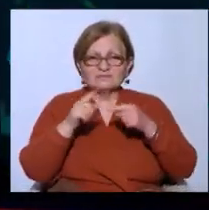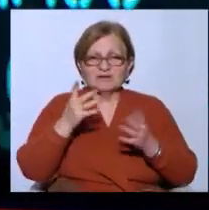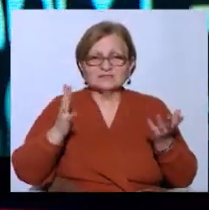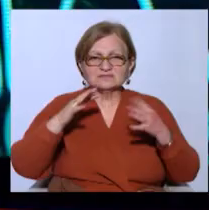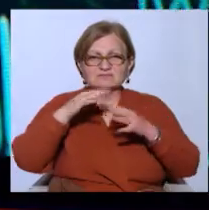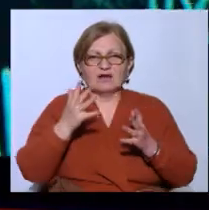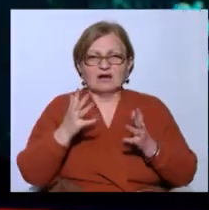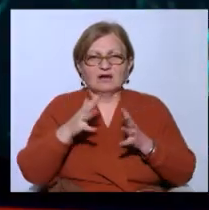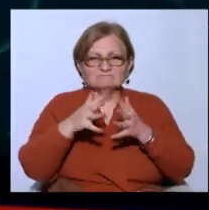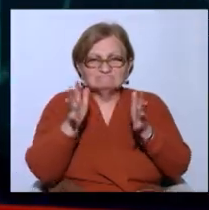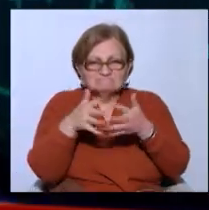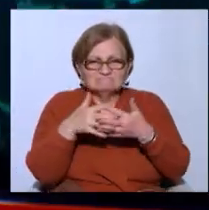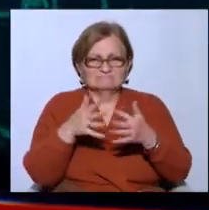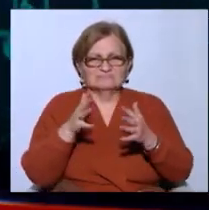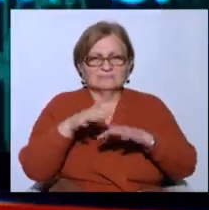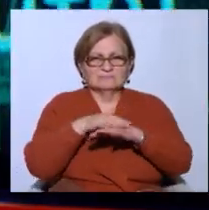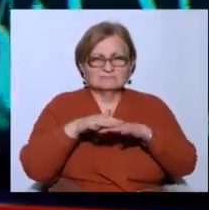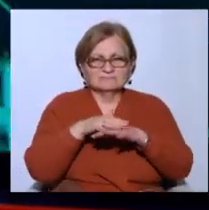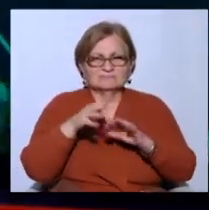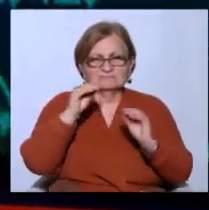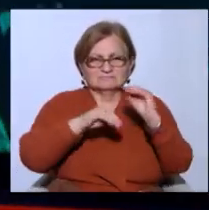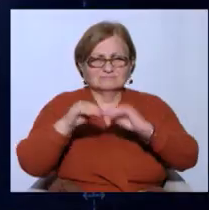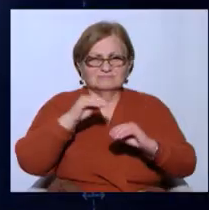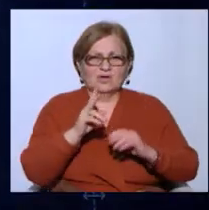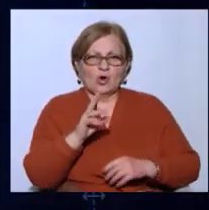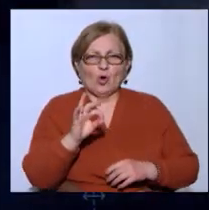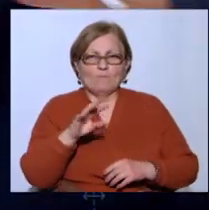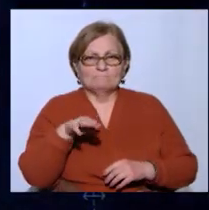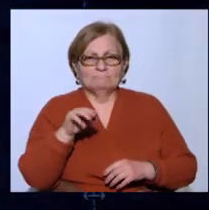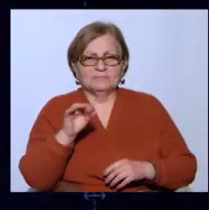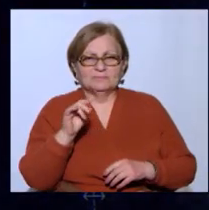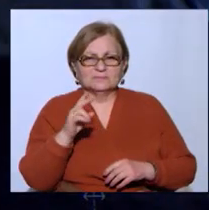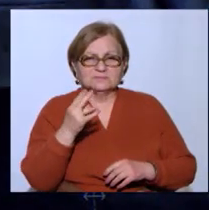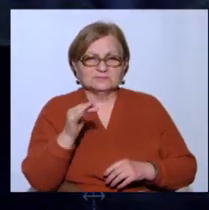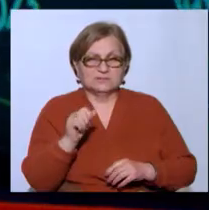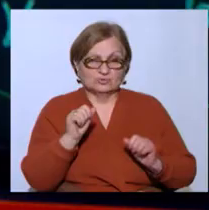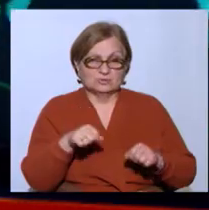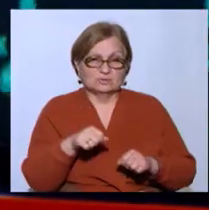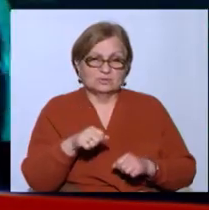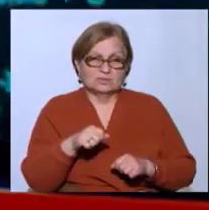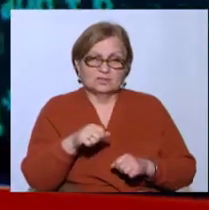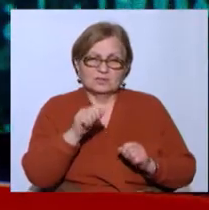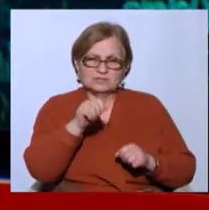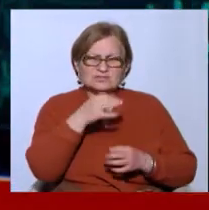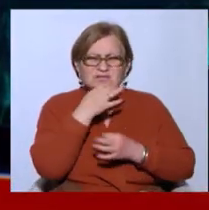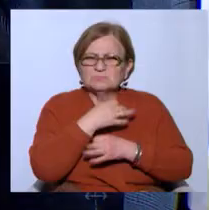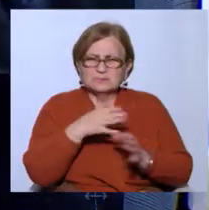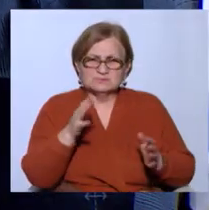დათვლა. სიტყვაზე წარმოვიდგინოთ, აი ოდნა პირობა შევცვალოთ, ჩვენი რიცხვი, მაგალითად, აქ შეიძლება ნებისმიერი რიცხვი იყოს. შეიძლება იყოს